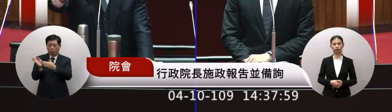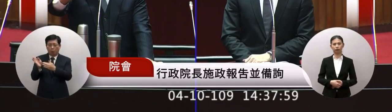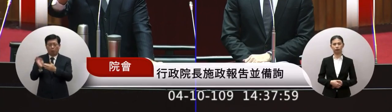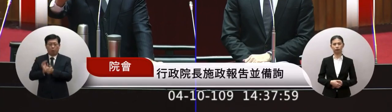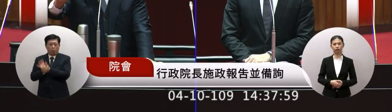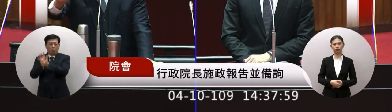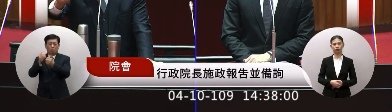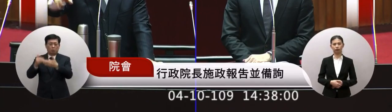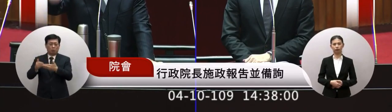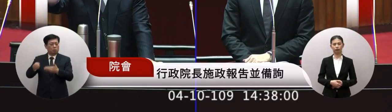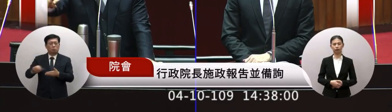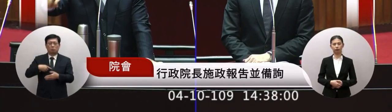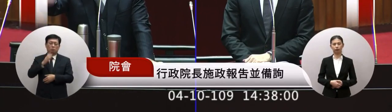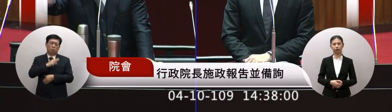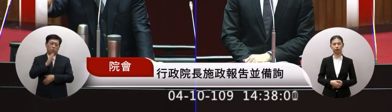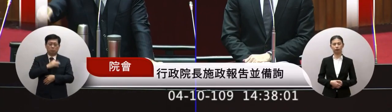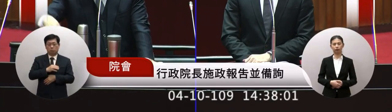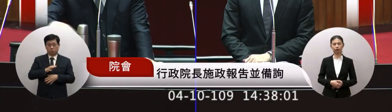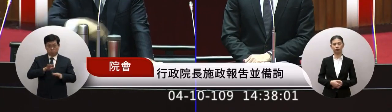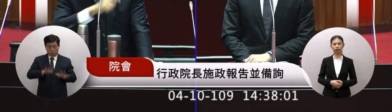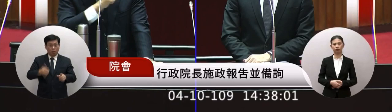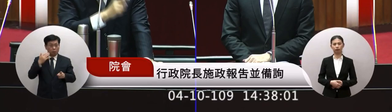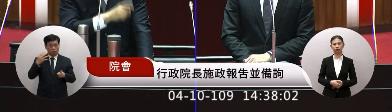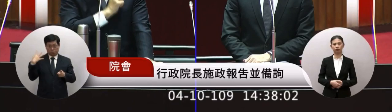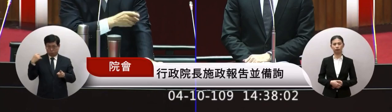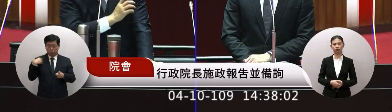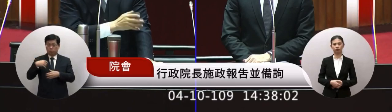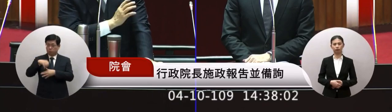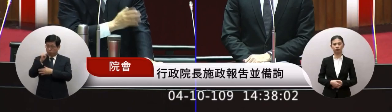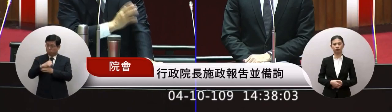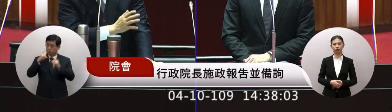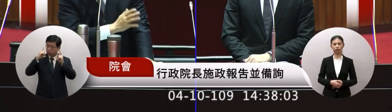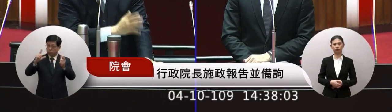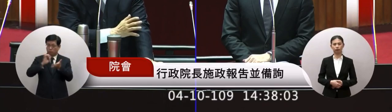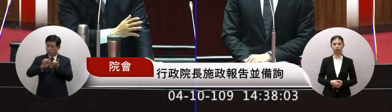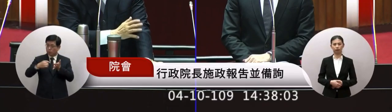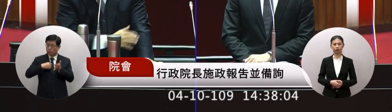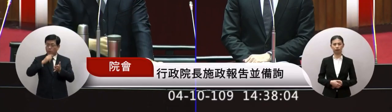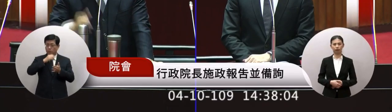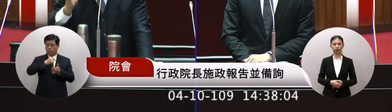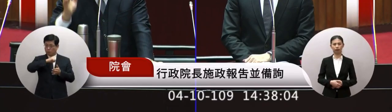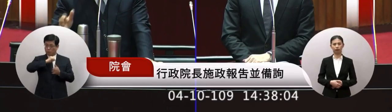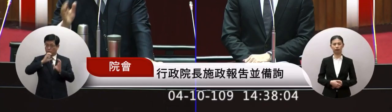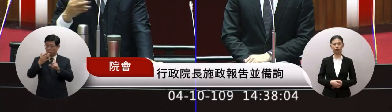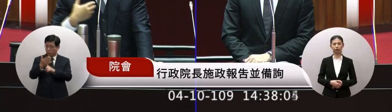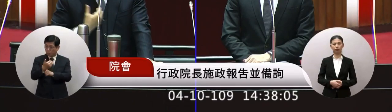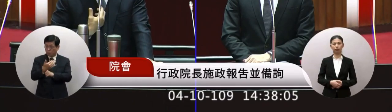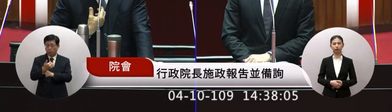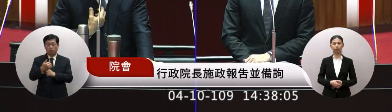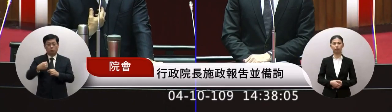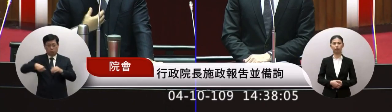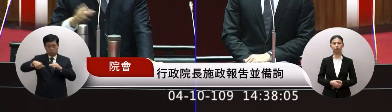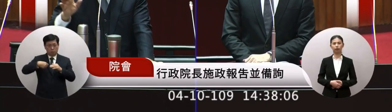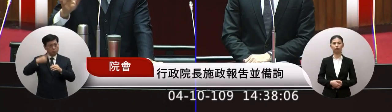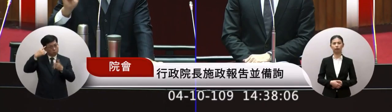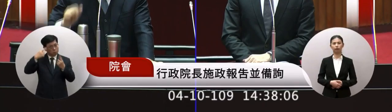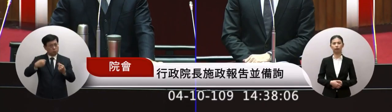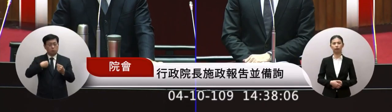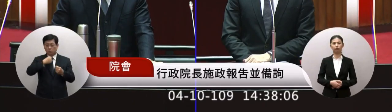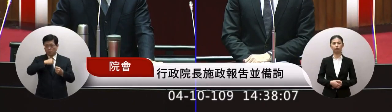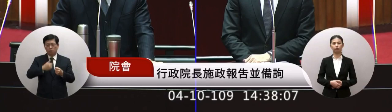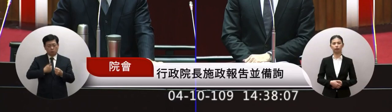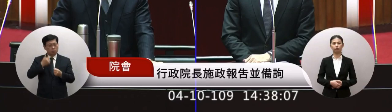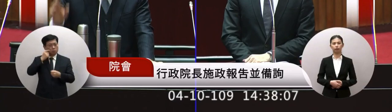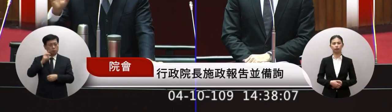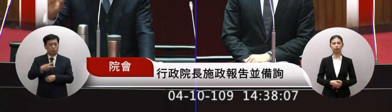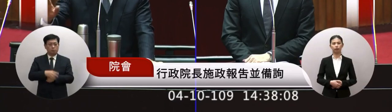国的，啊，迄边讲啊。但伊若还阁肯拿咱这个国旗，啊，肯认同台湾，这实在是真